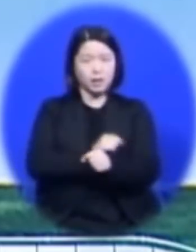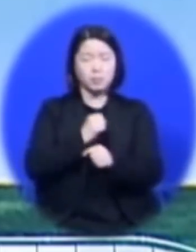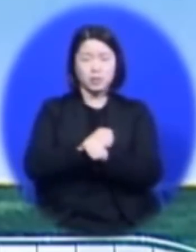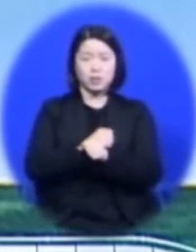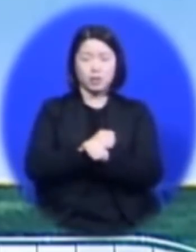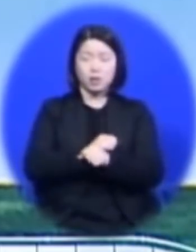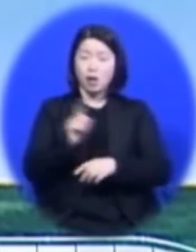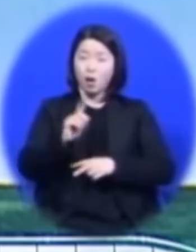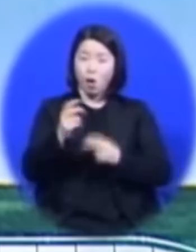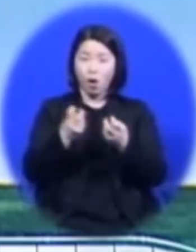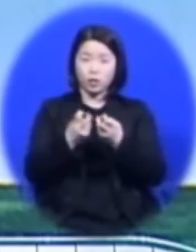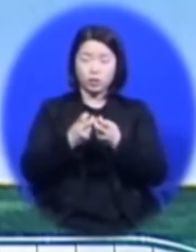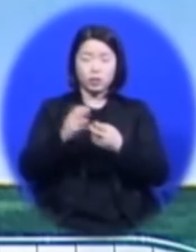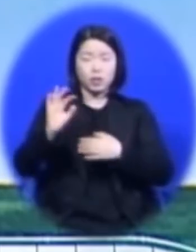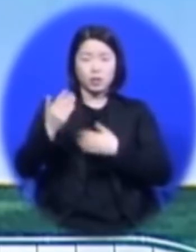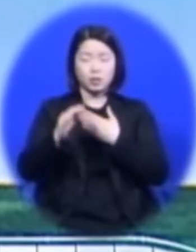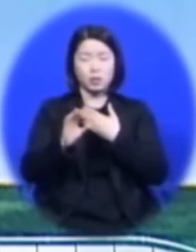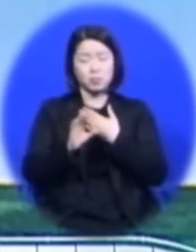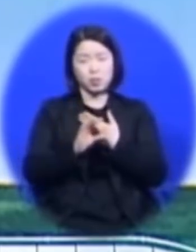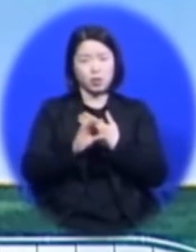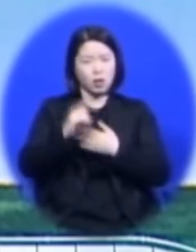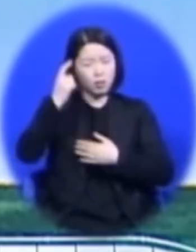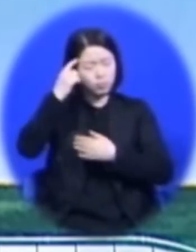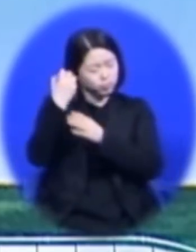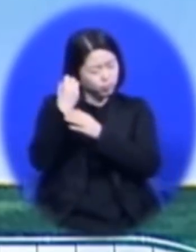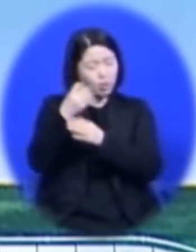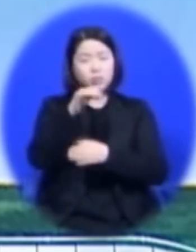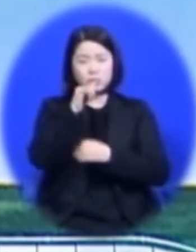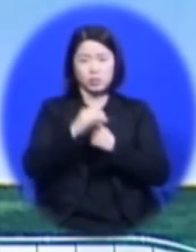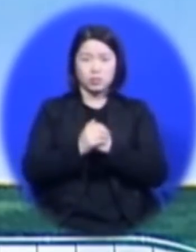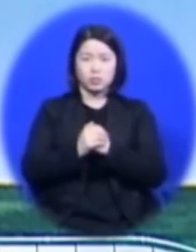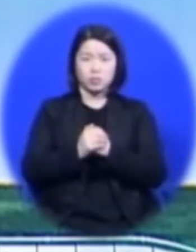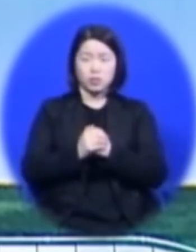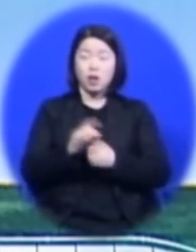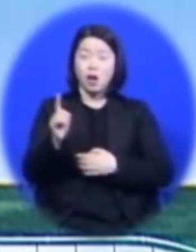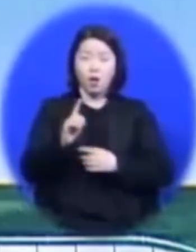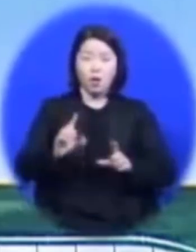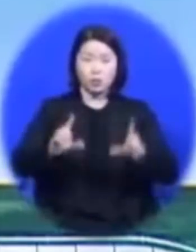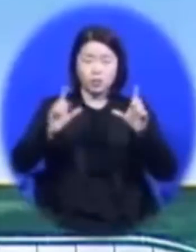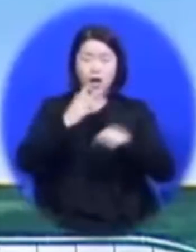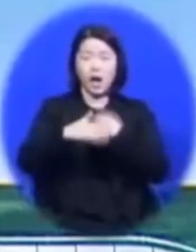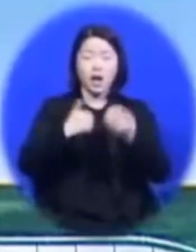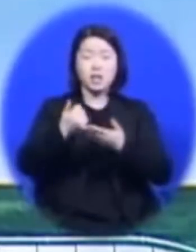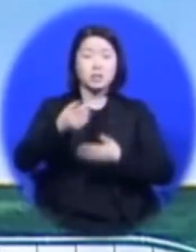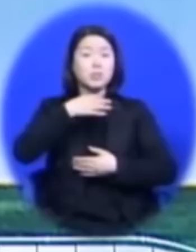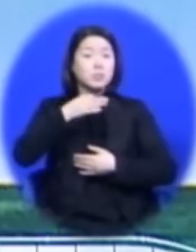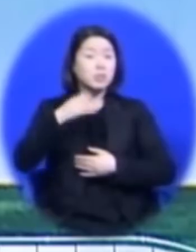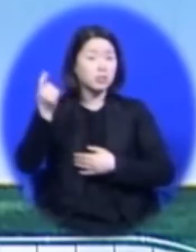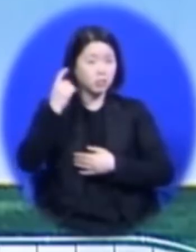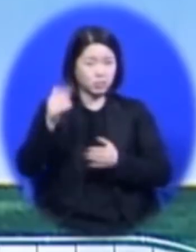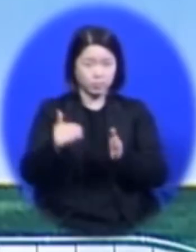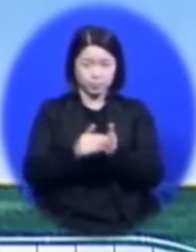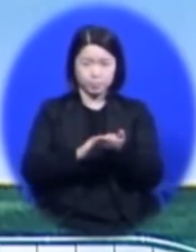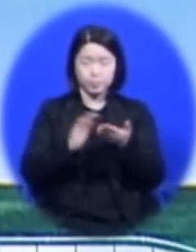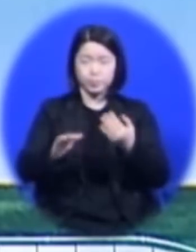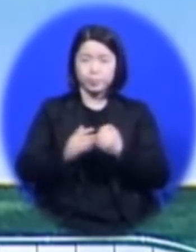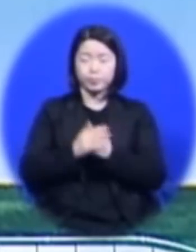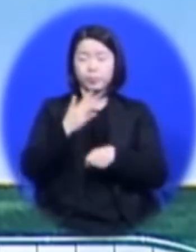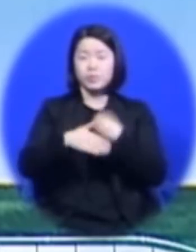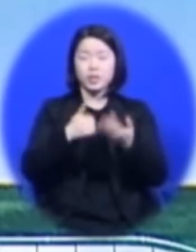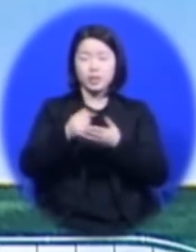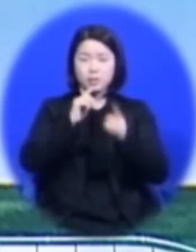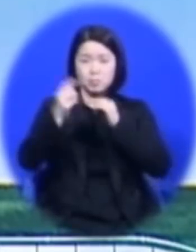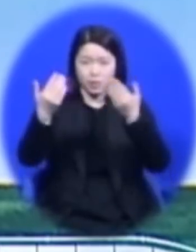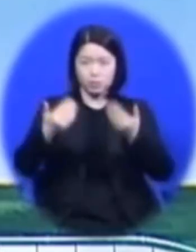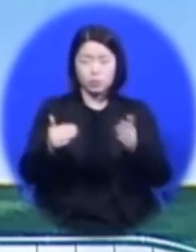그것은 어떻게 보면 강박관념 인 거죠 얼른 r 하나님의 음성을 들었어요 하나님께서